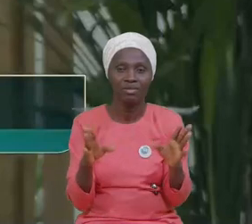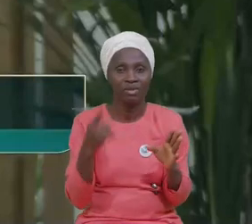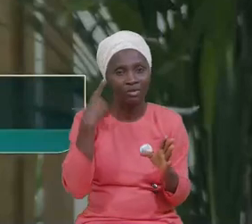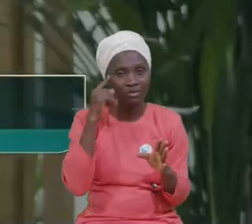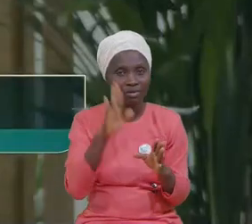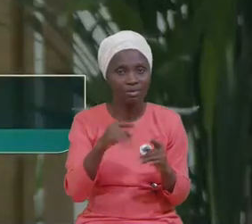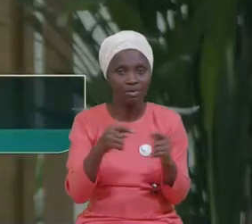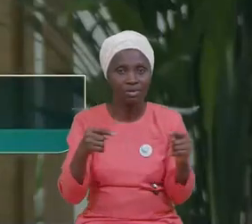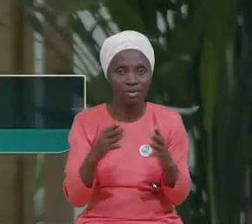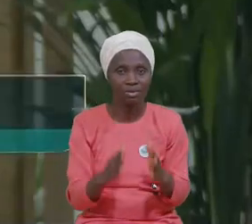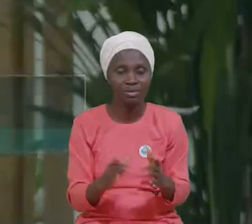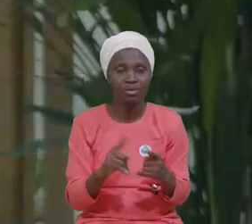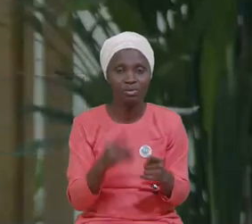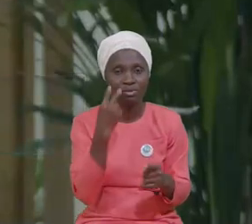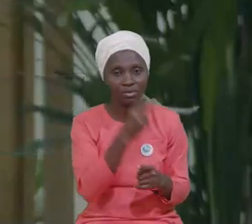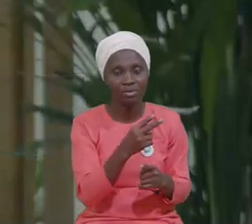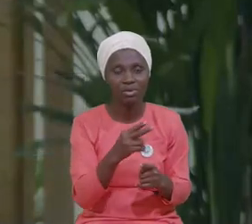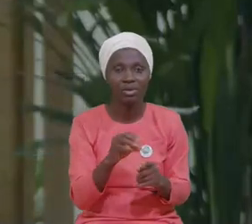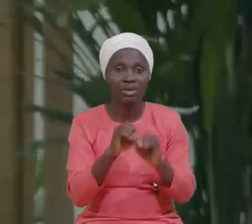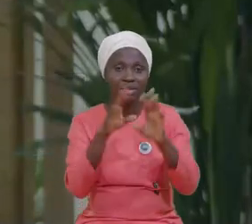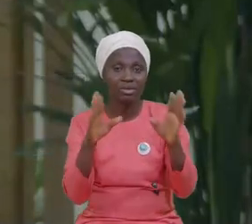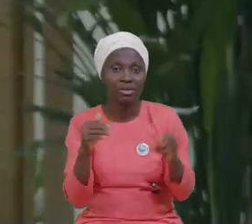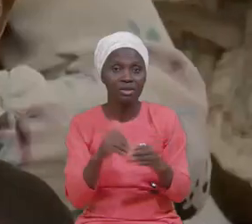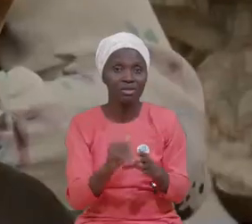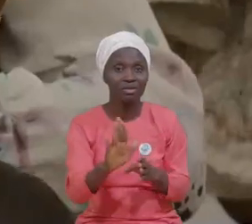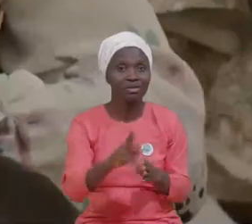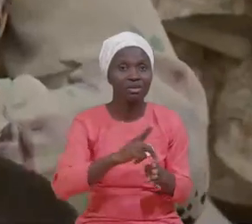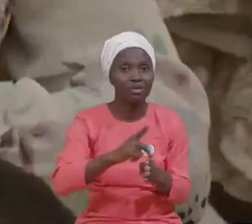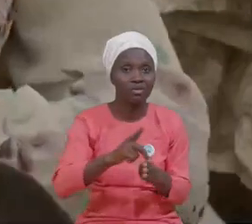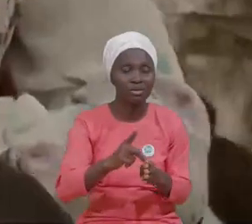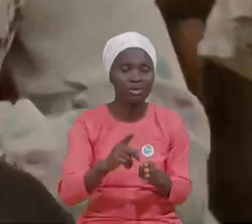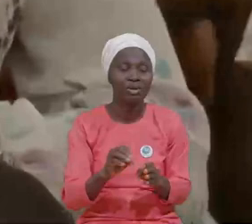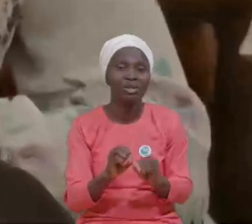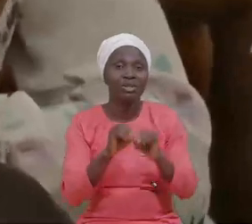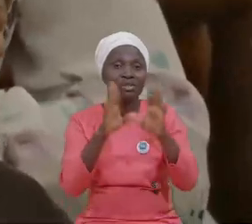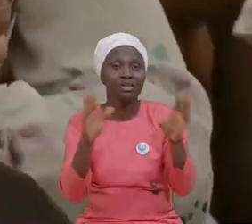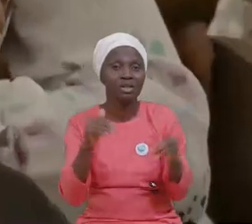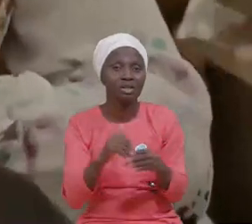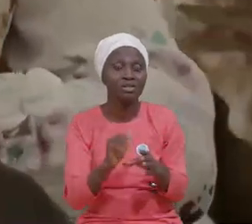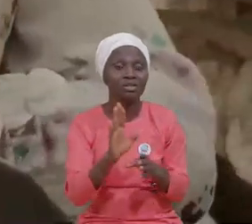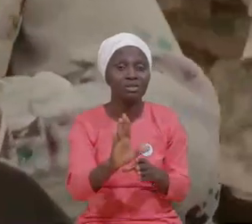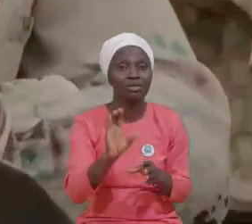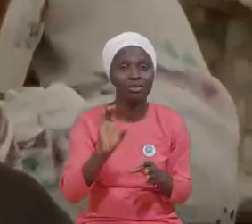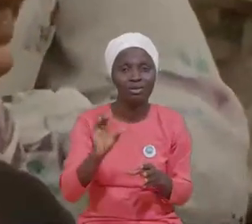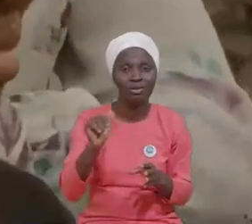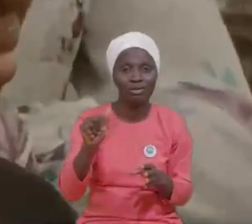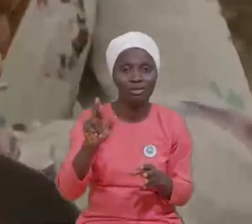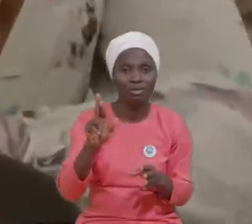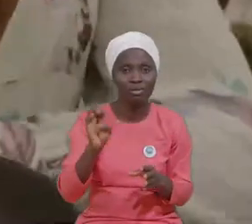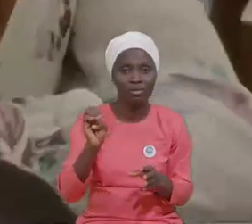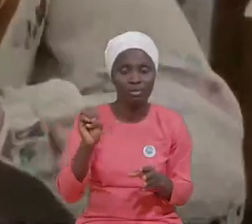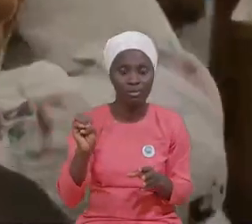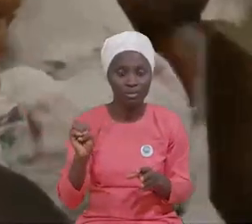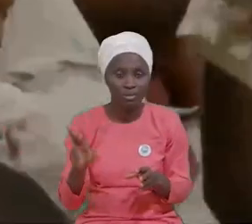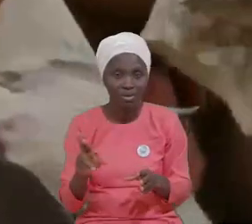Brille pour que les ennemis voient. Brille dans ta profession. Brille dans ta carrière. Brille dans tes